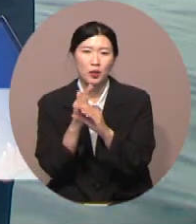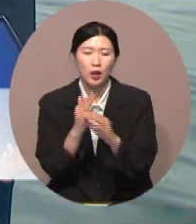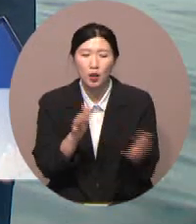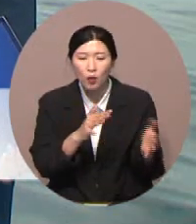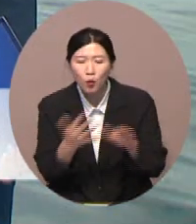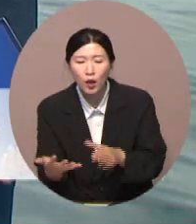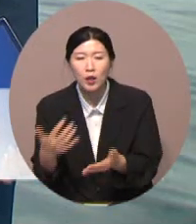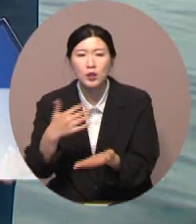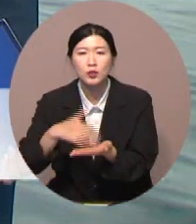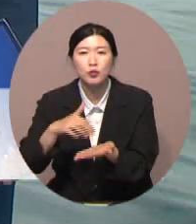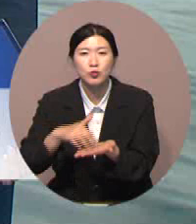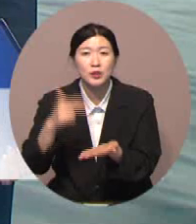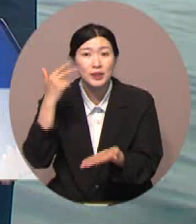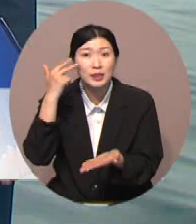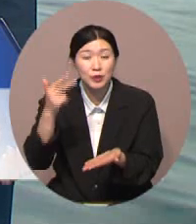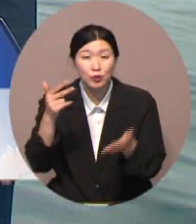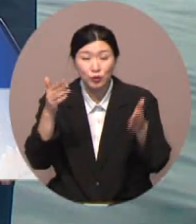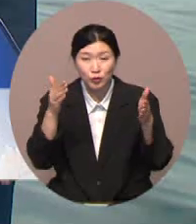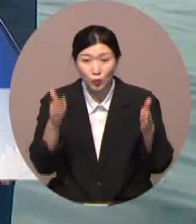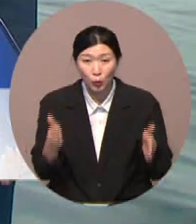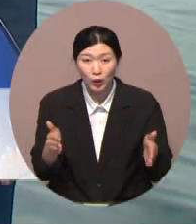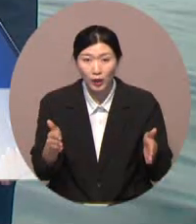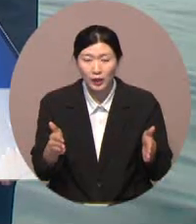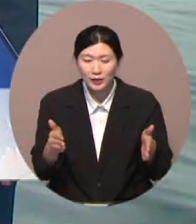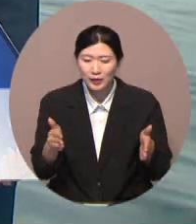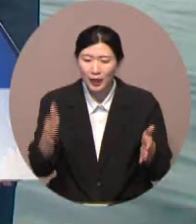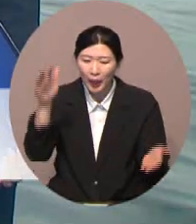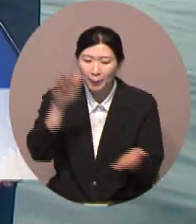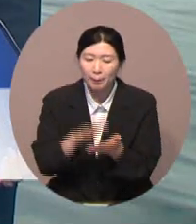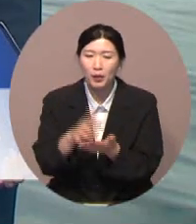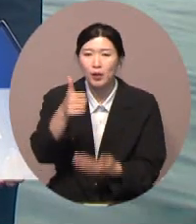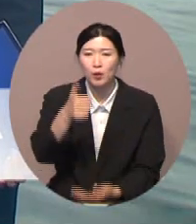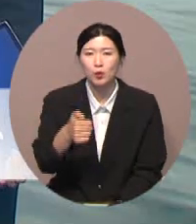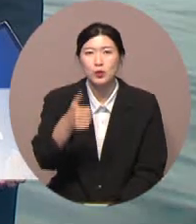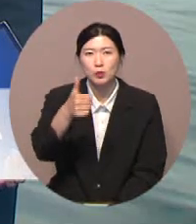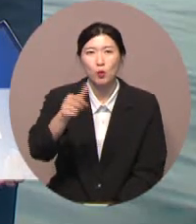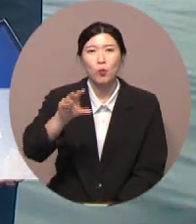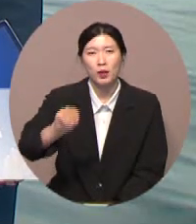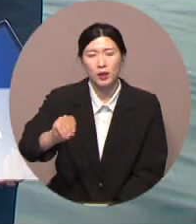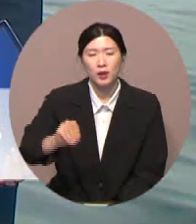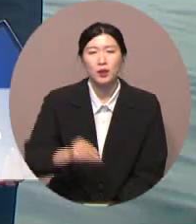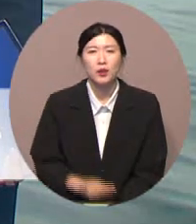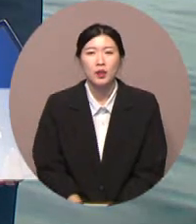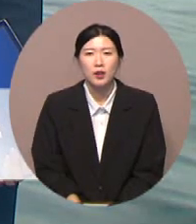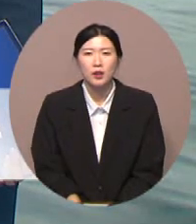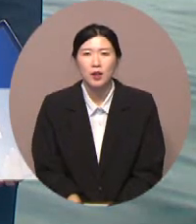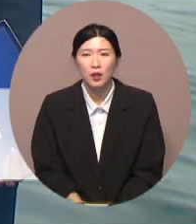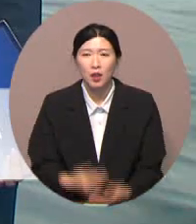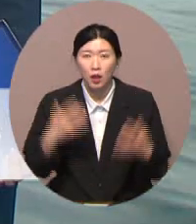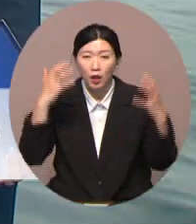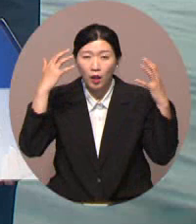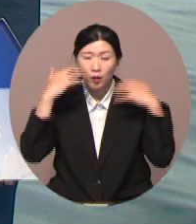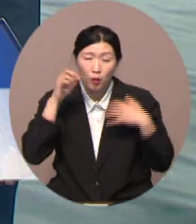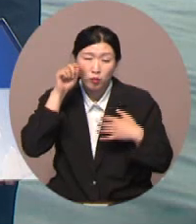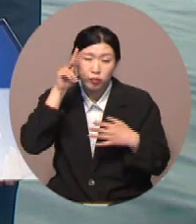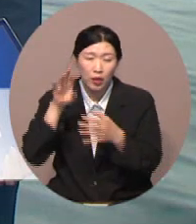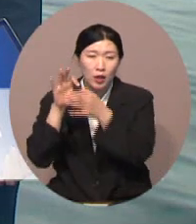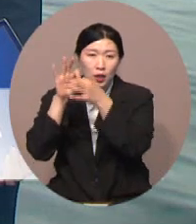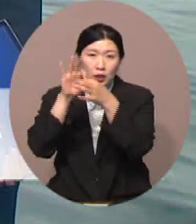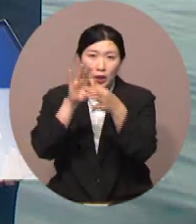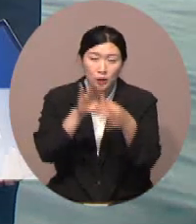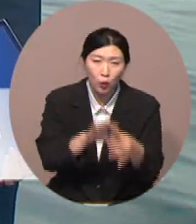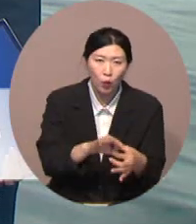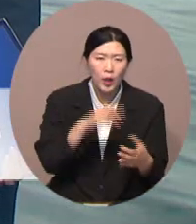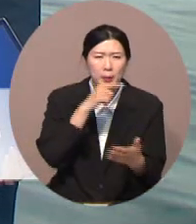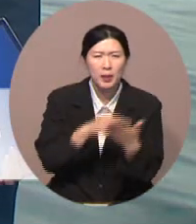물고기는 일주일 사이 16만 마리에서 55만 마리로 급증을 했는데 끝날 줄 모르는 폭염 역대 최대